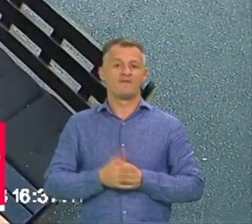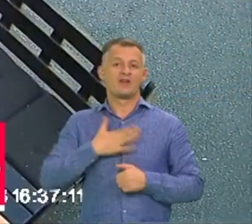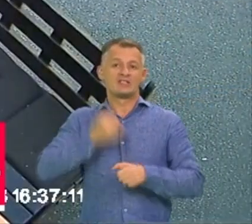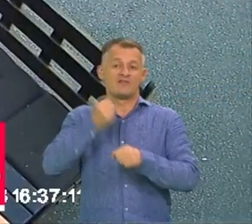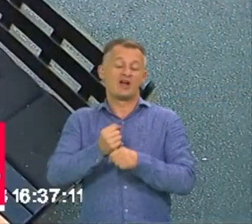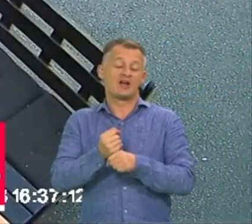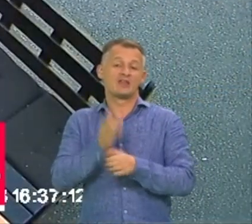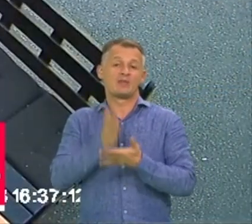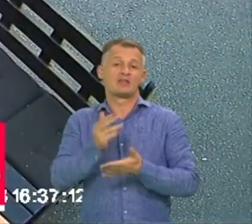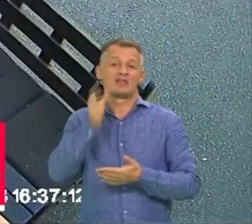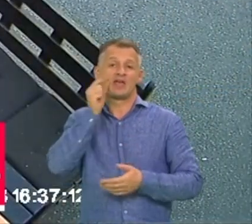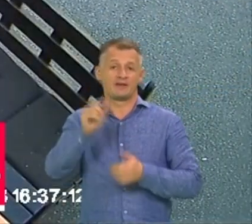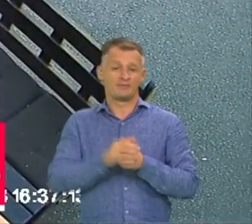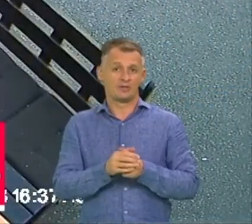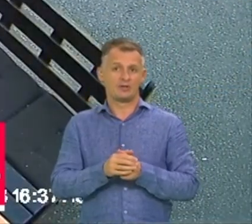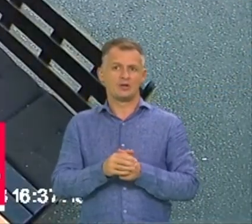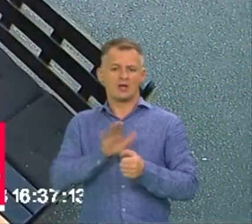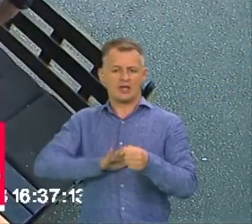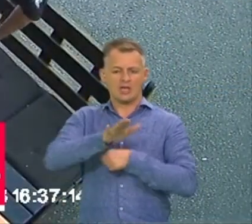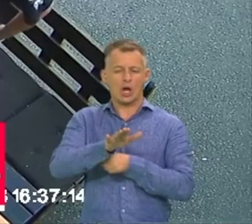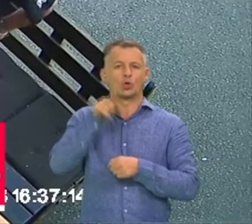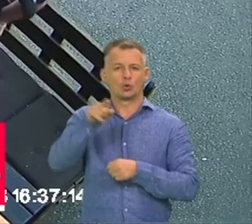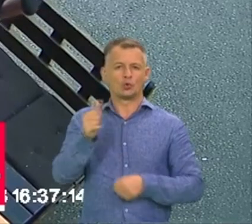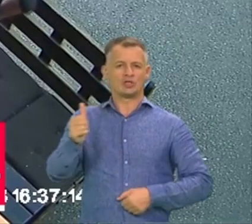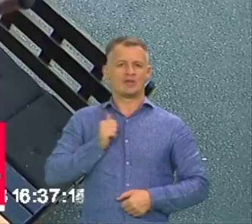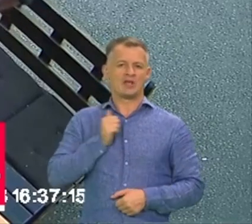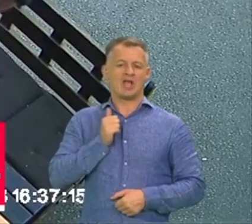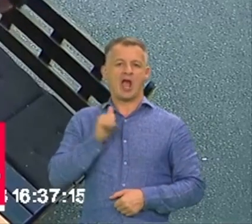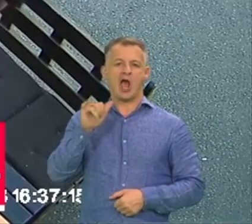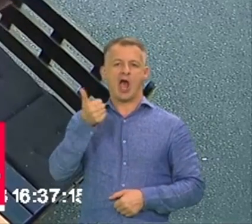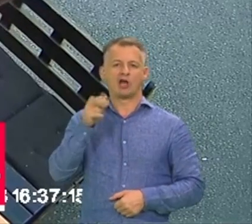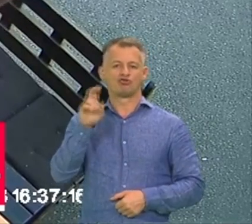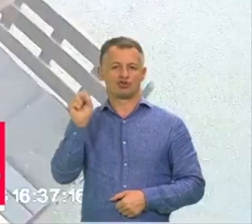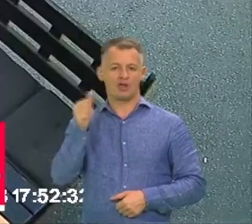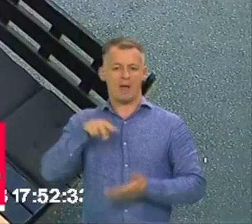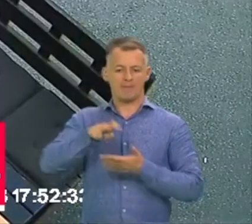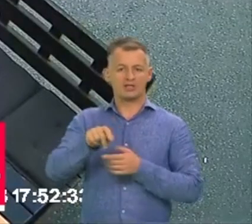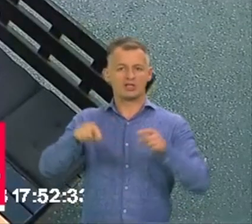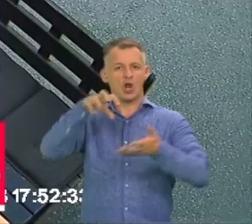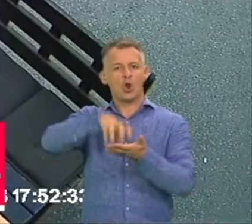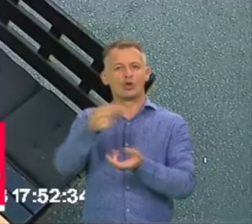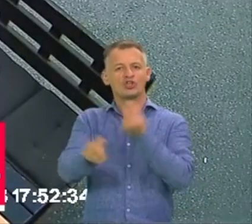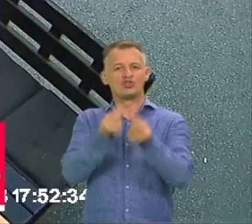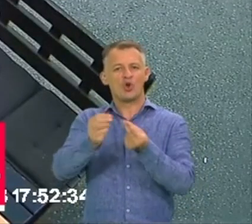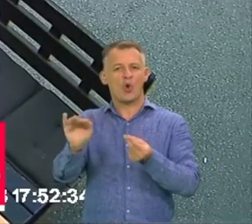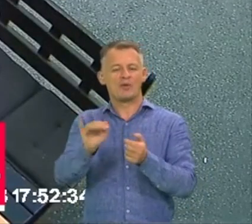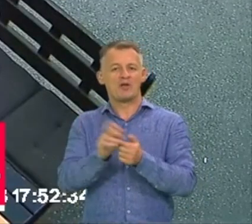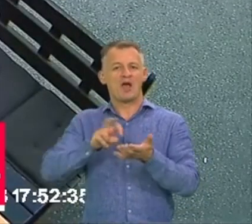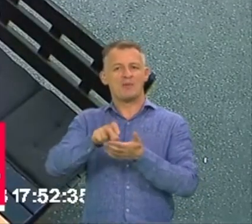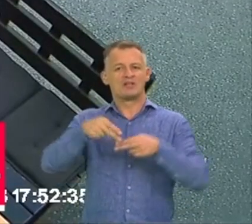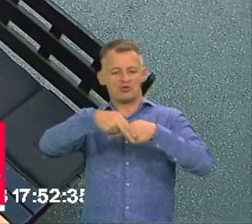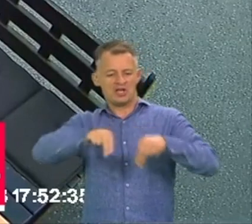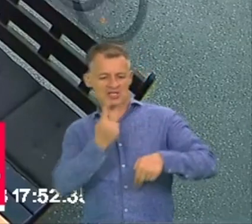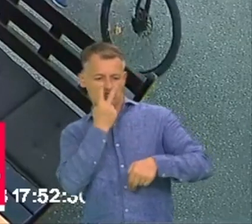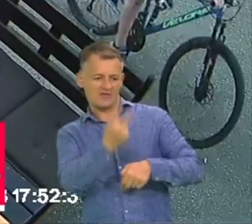Agresorul, comandant de detașament în cadrul jandarmeriei Argeș, a mers sâmbătă cu copilul la un loc de joacă. S-a așezat la o terasă să-și supravegheze fiul,